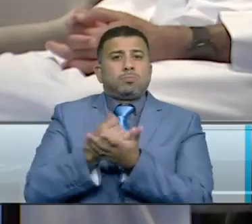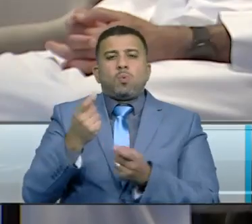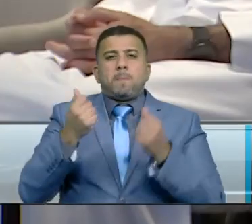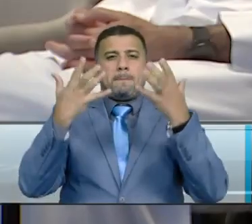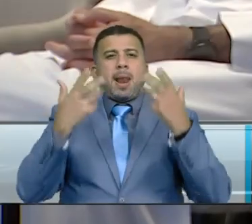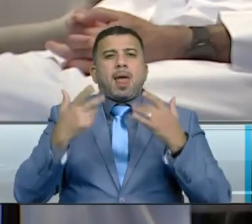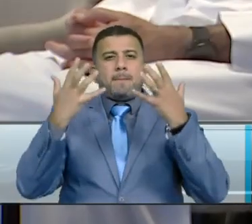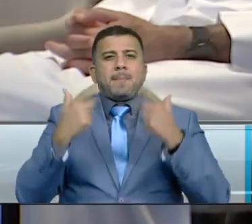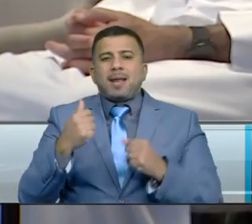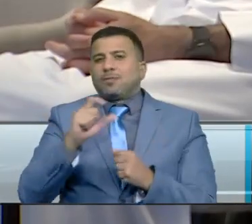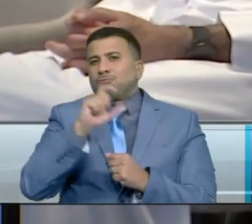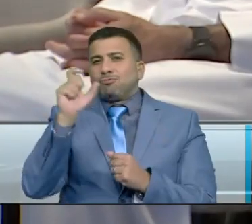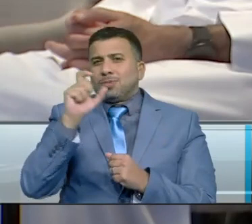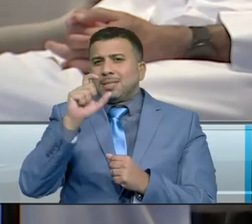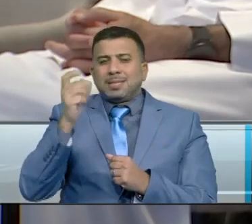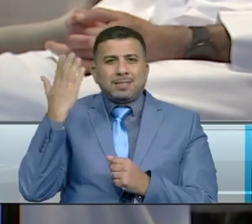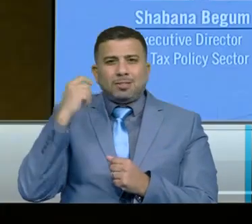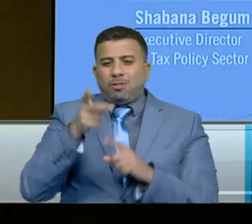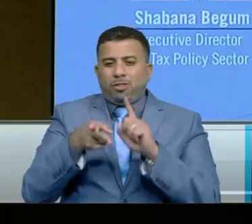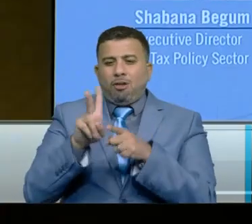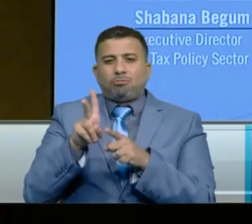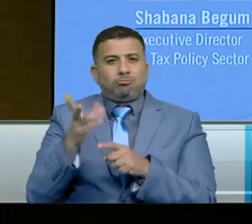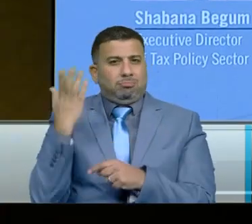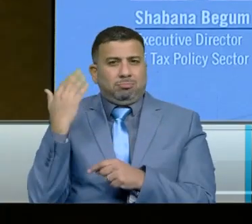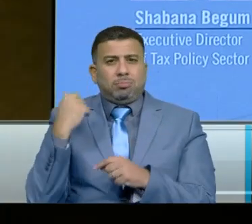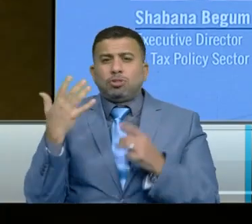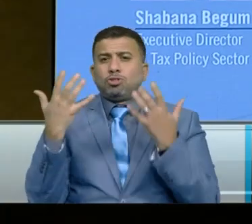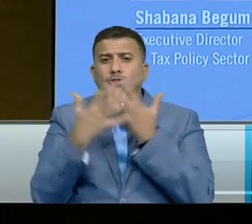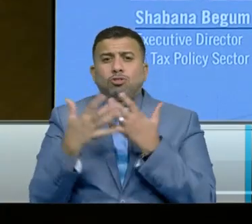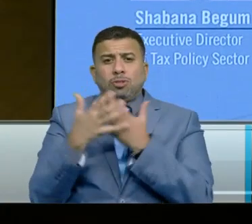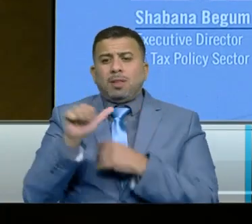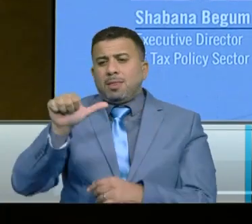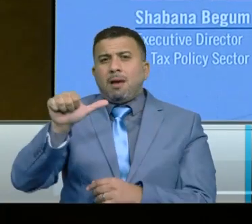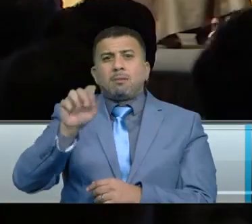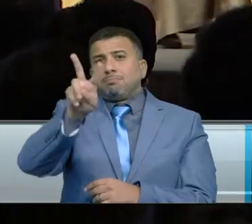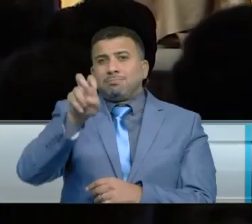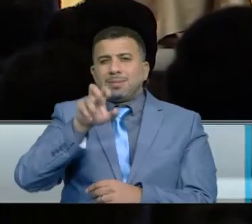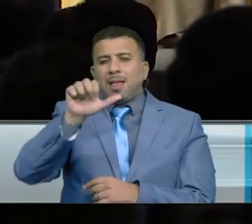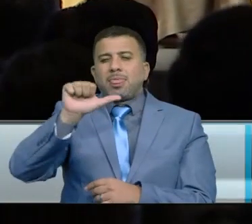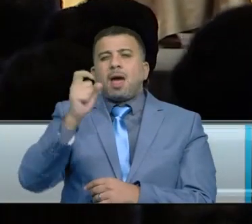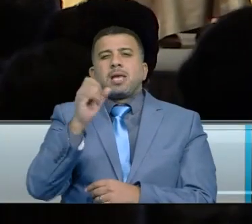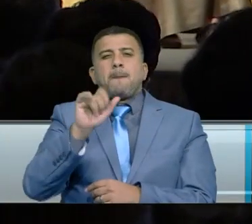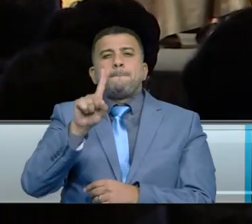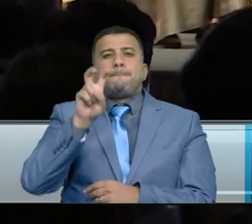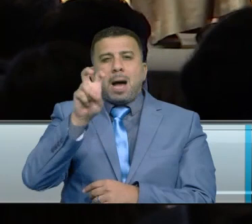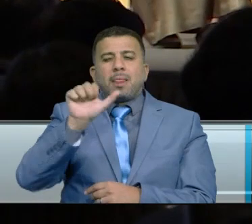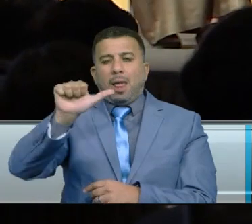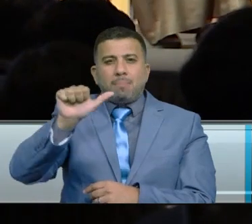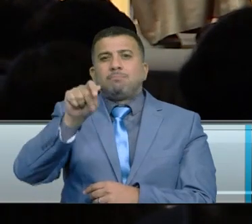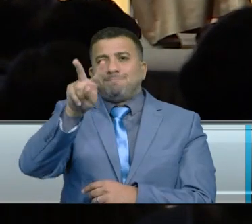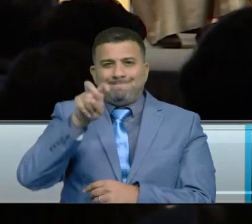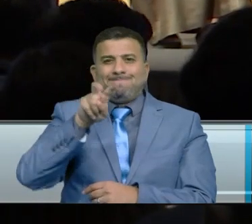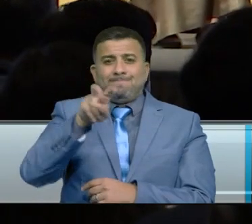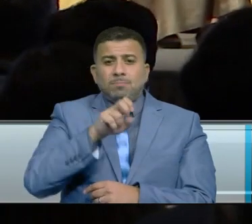في ديسمبر الماضي، وتضمن تحديد ضريبة الشركات بنسبة 9% على الدخل